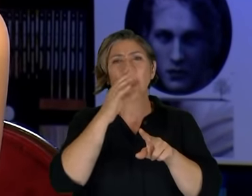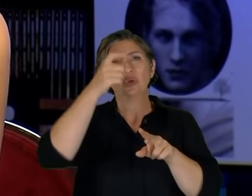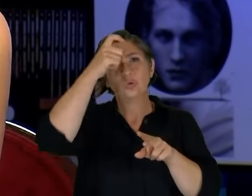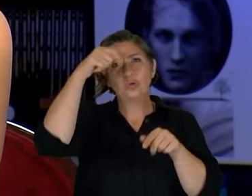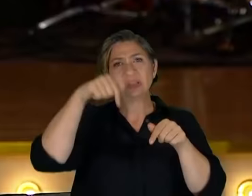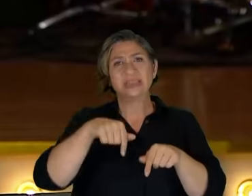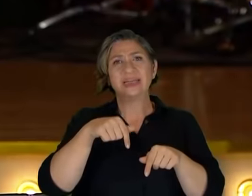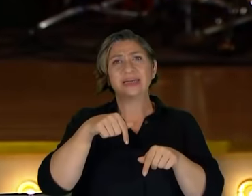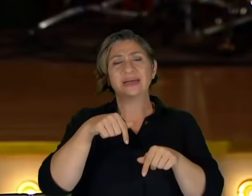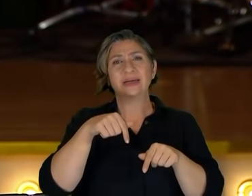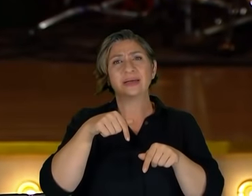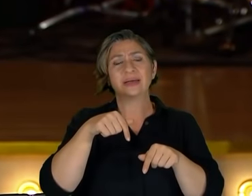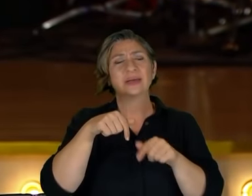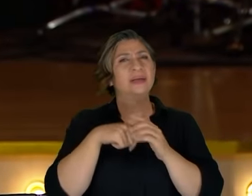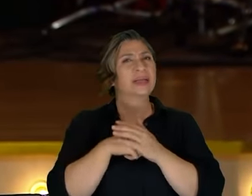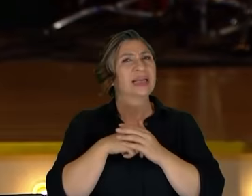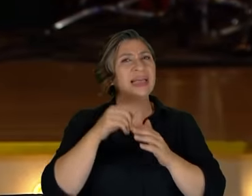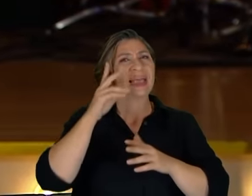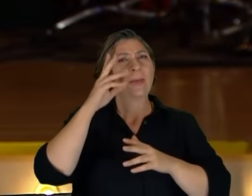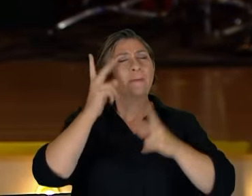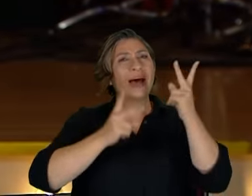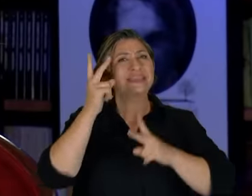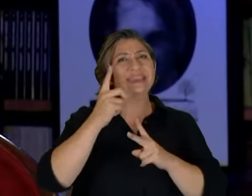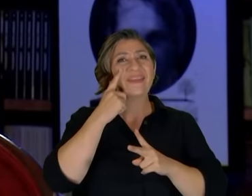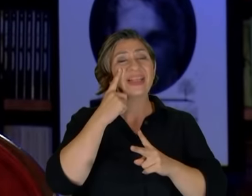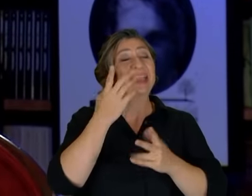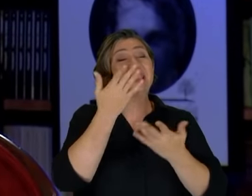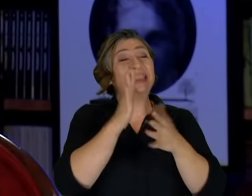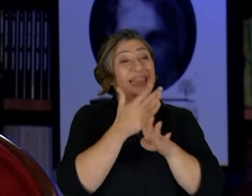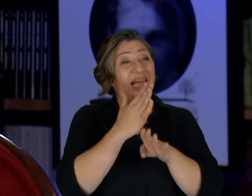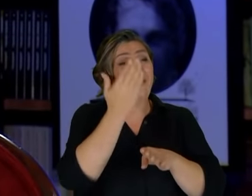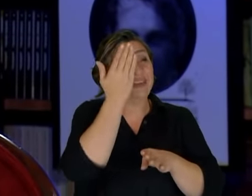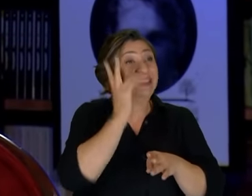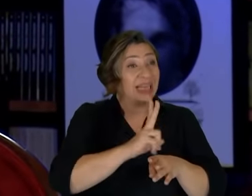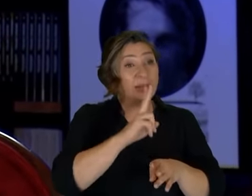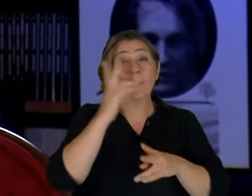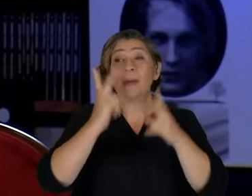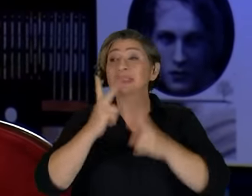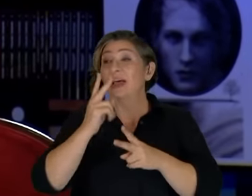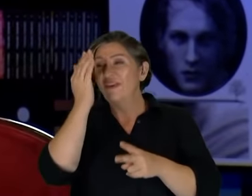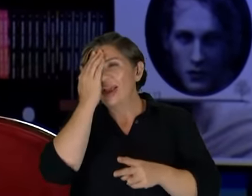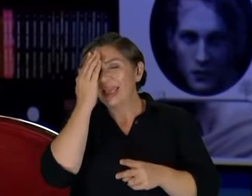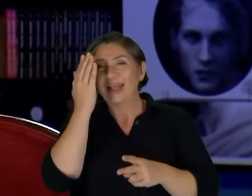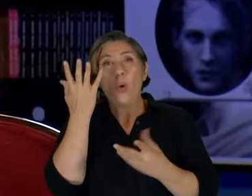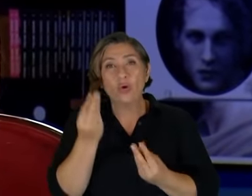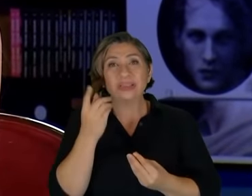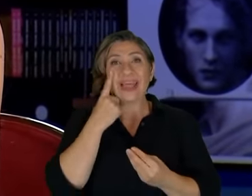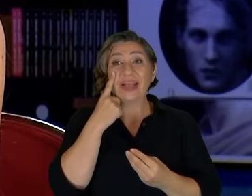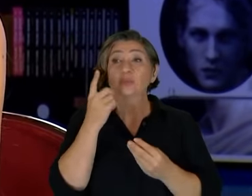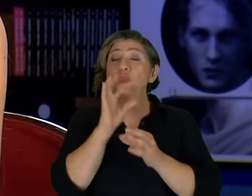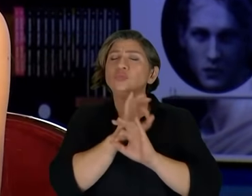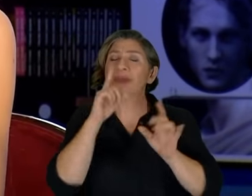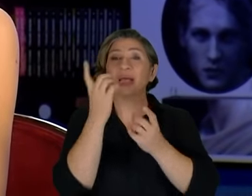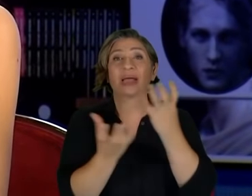de yani kimi devletlerin neden daha zengin, kimilerin daha fakir kaldıklarını inceledikleri bir muhteşem bir kaynak kitabı